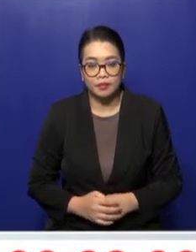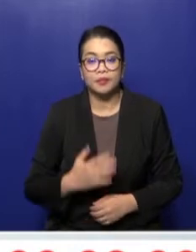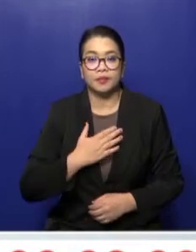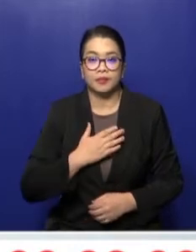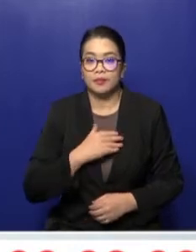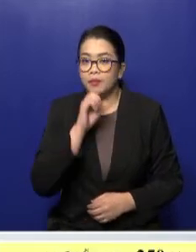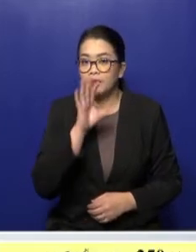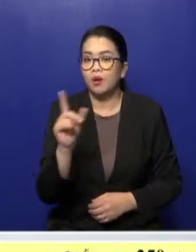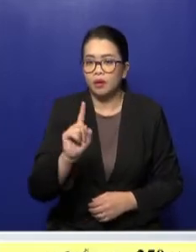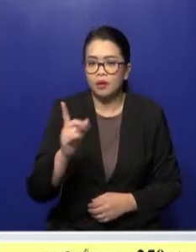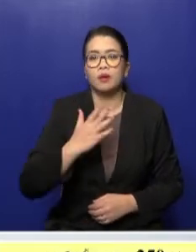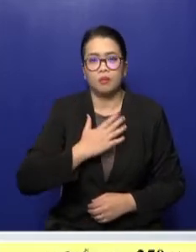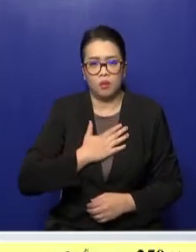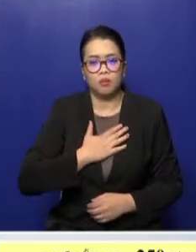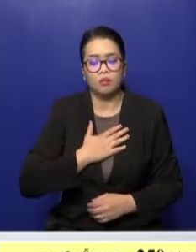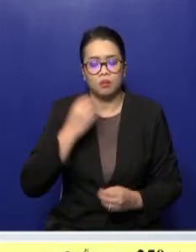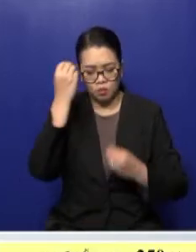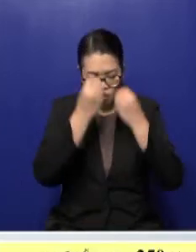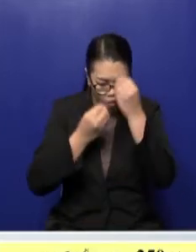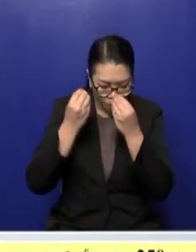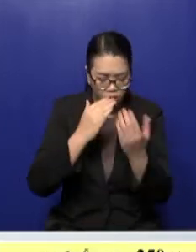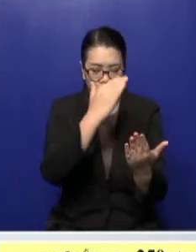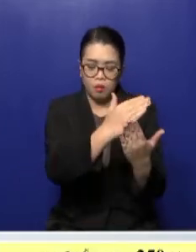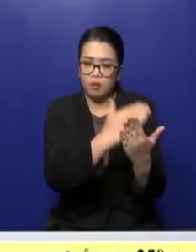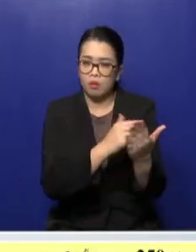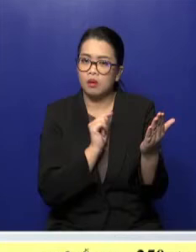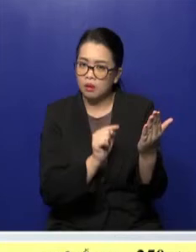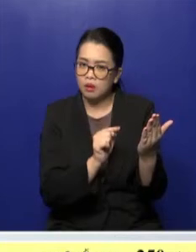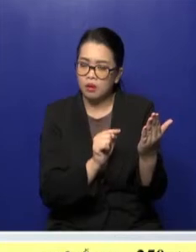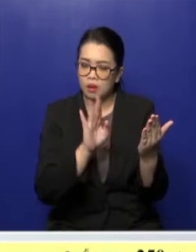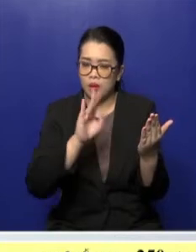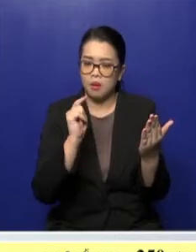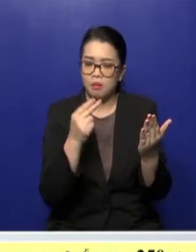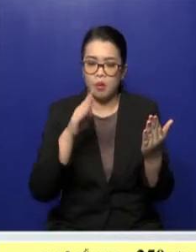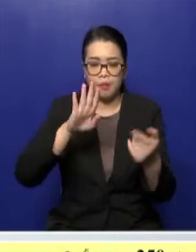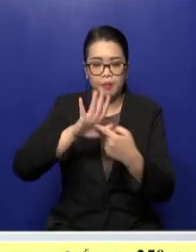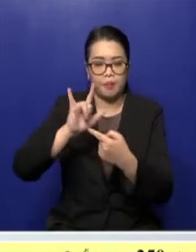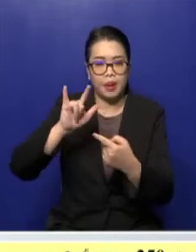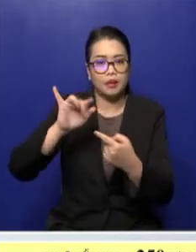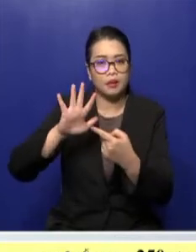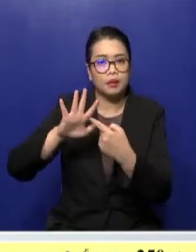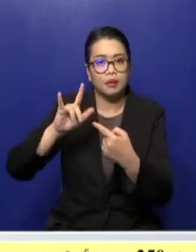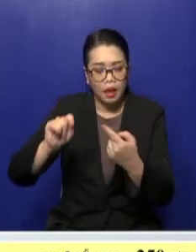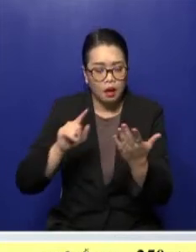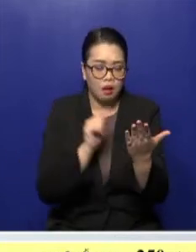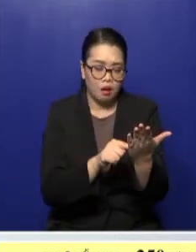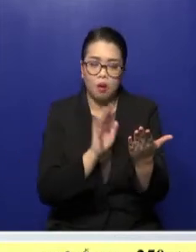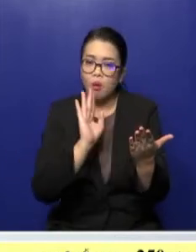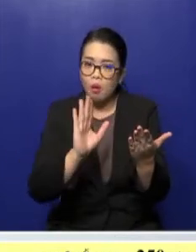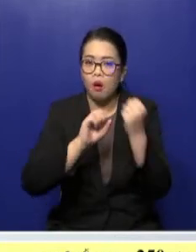ผมก็งงกับบทบัญญัติของกฎหมายว่าเด็กคสช